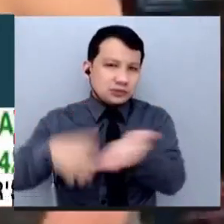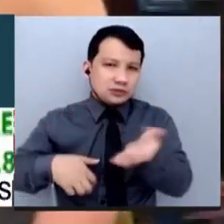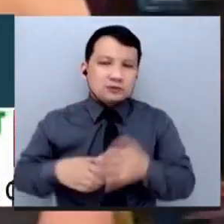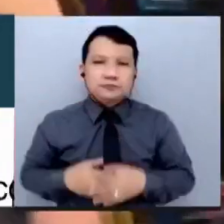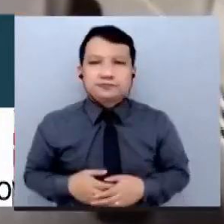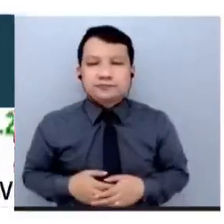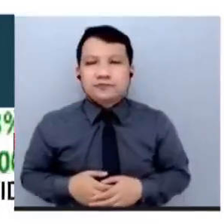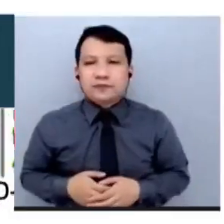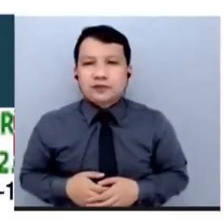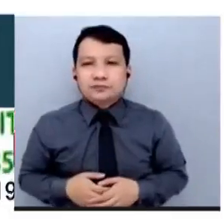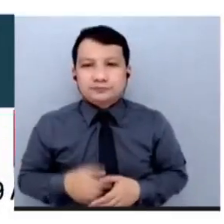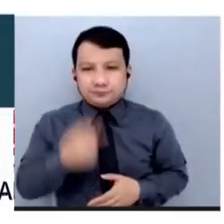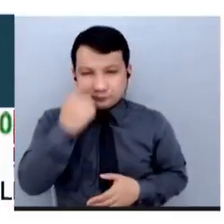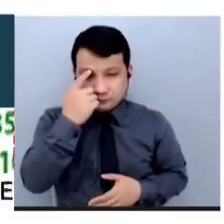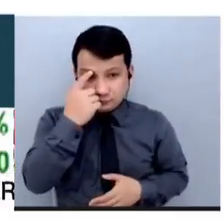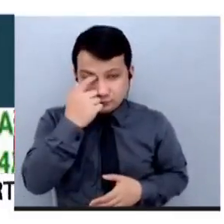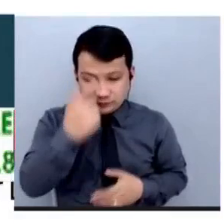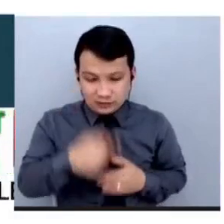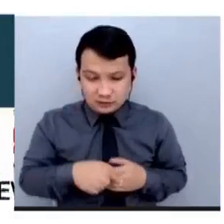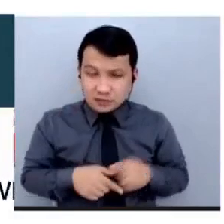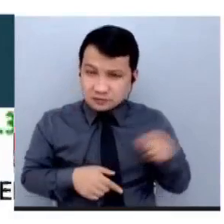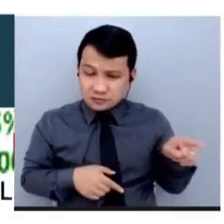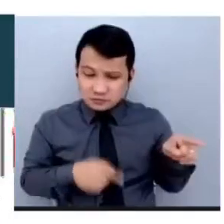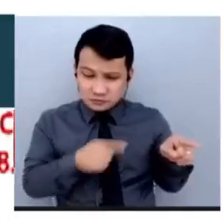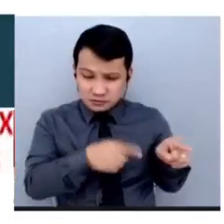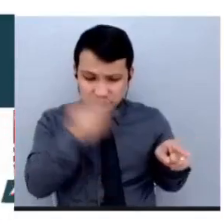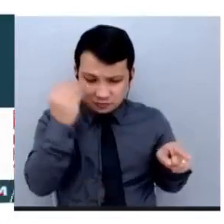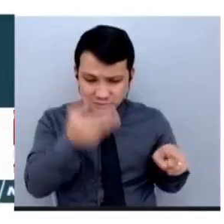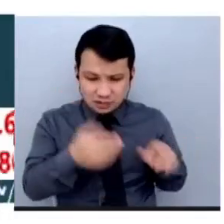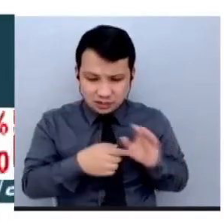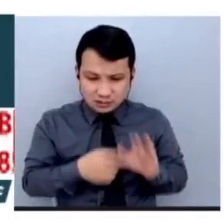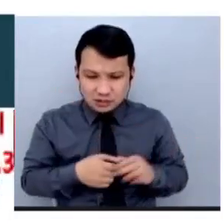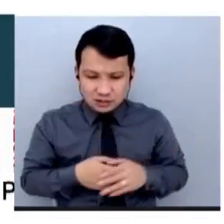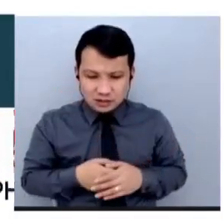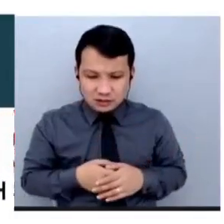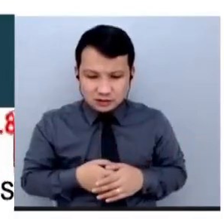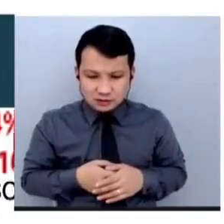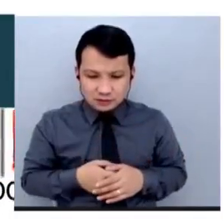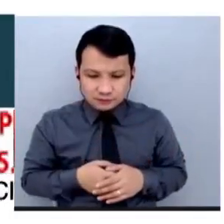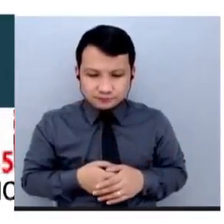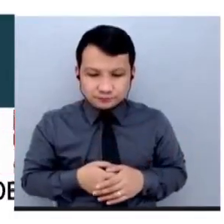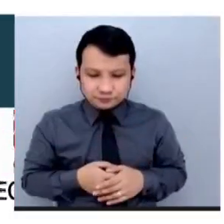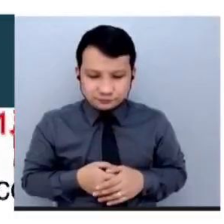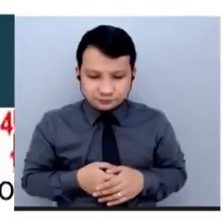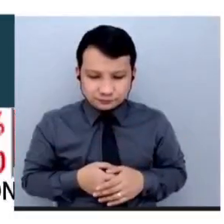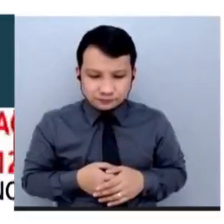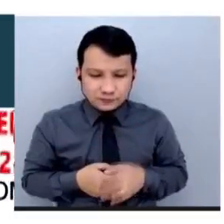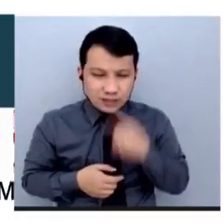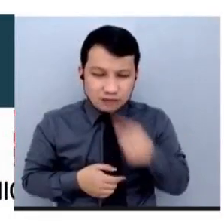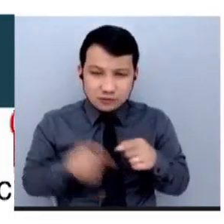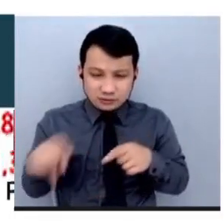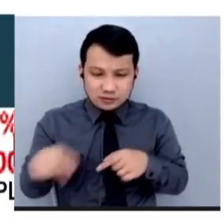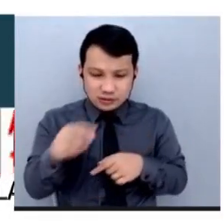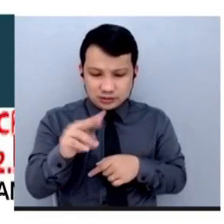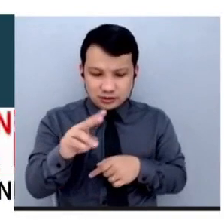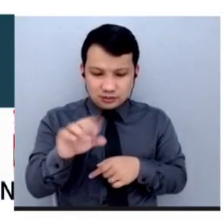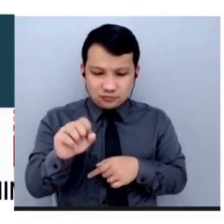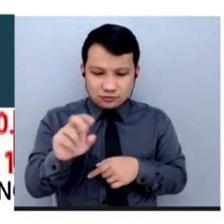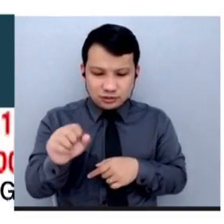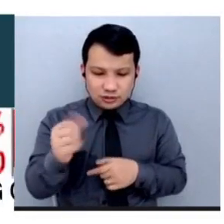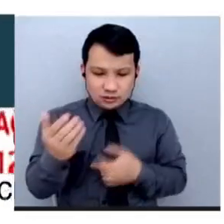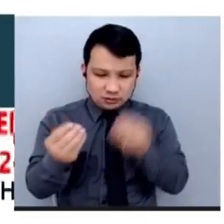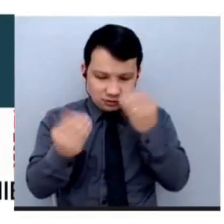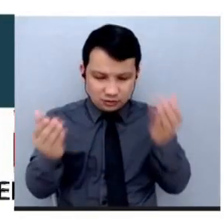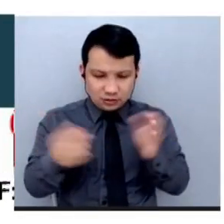Alam mo, Mayor, when we talk about the recovery of the city, in this case, Navotas, mahirap